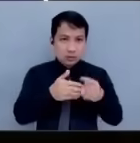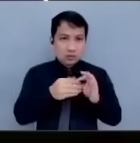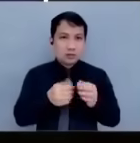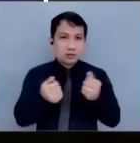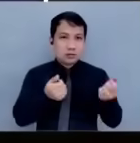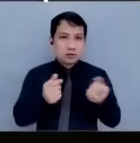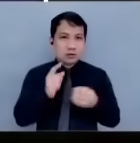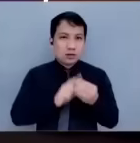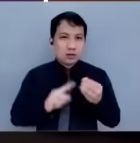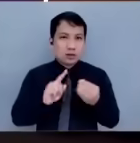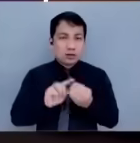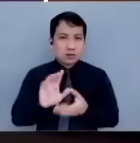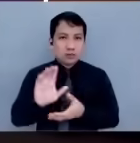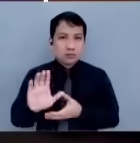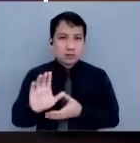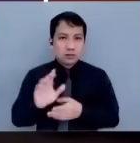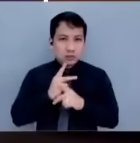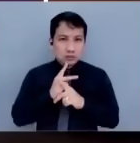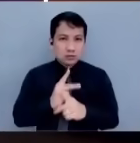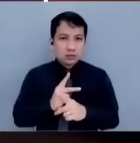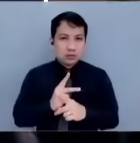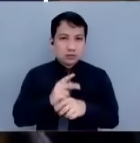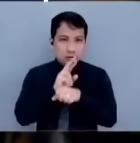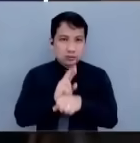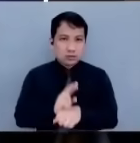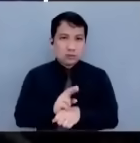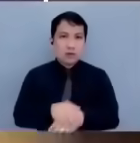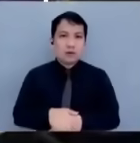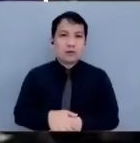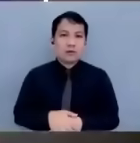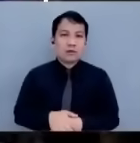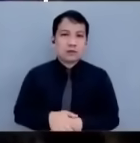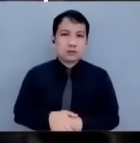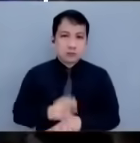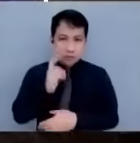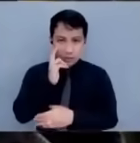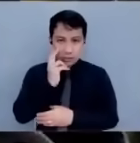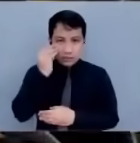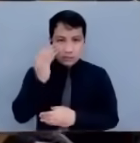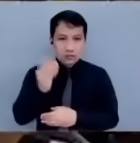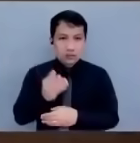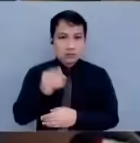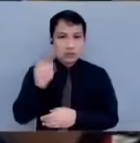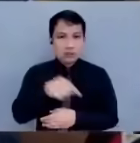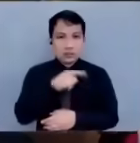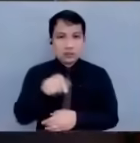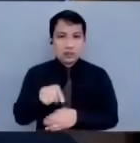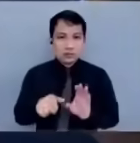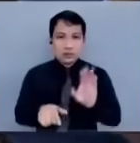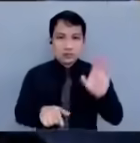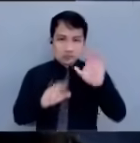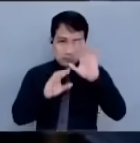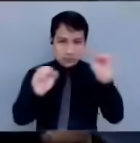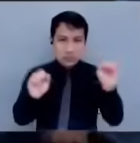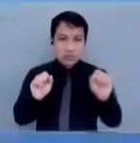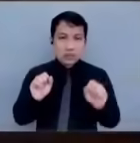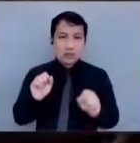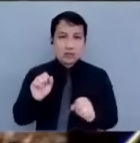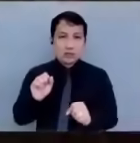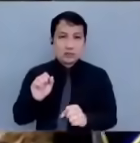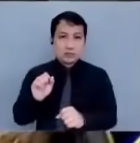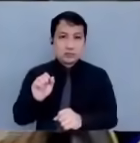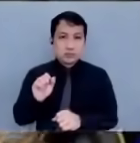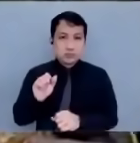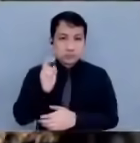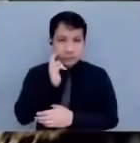Administrasyong Marcos ang prevention at rehabilitation. Si Duterte naman, binatikos ulit si Pangulong Marcos sa isang prayer rally. Hirit